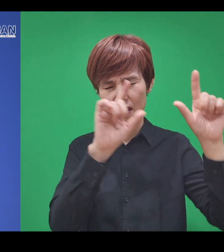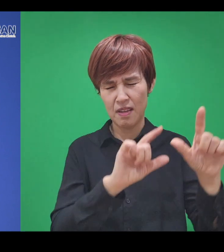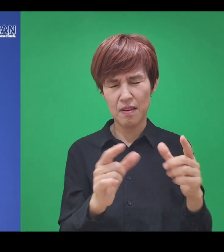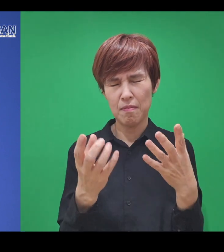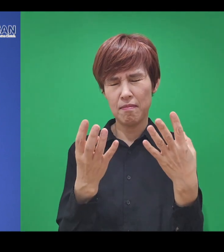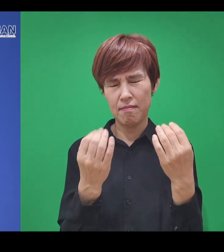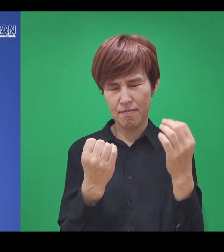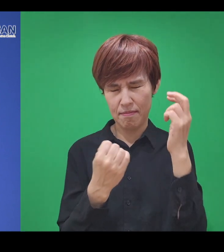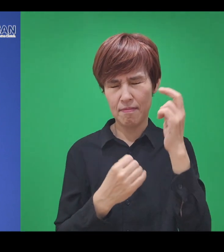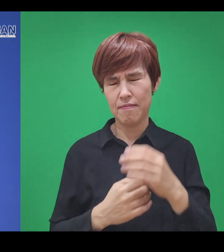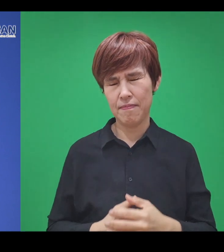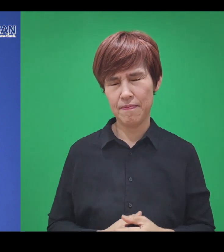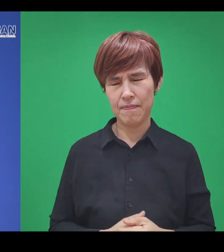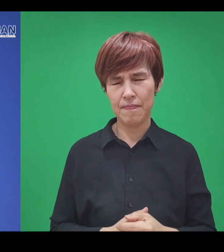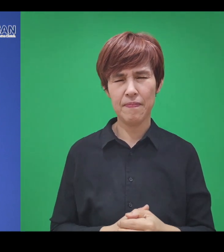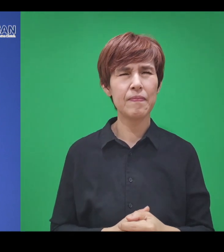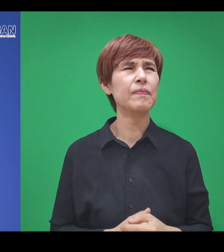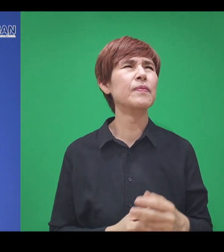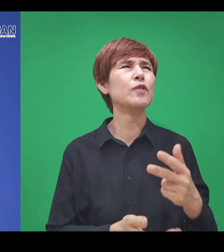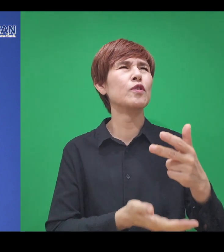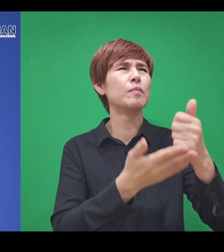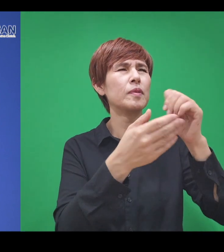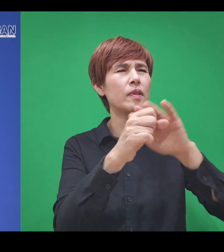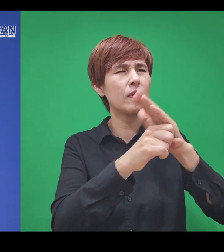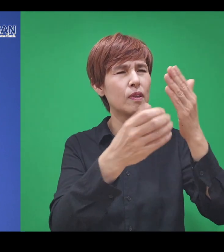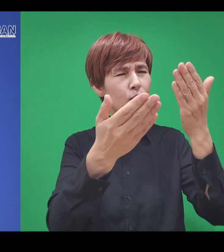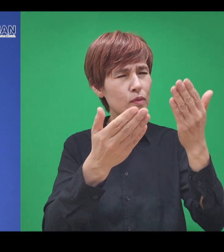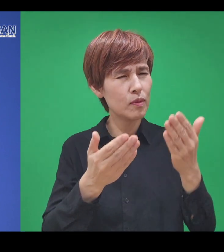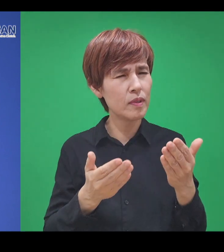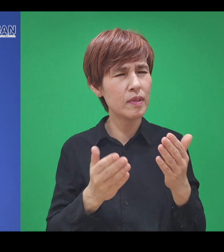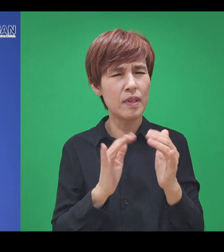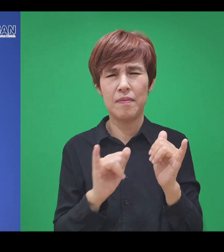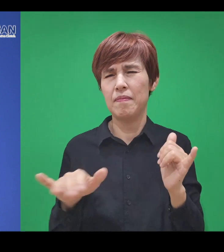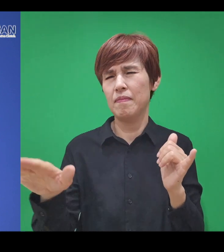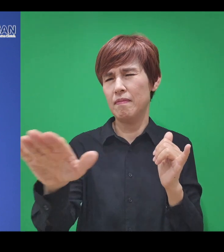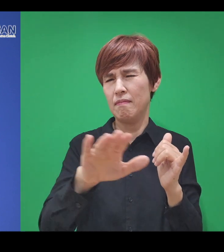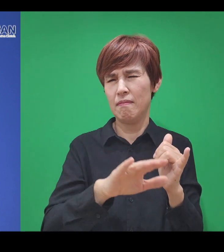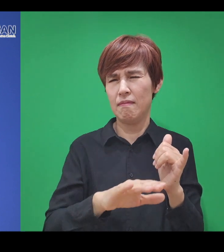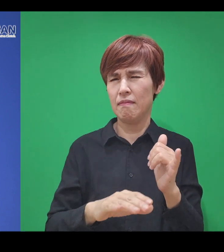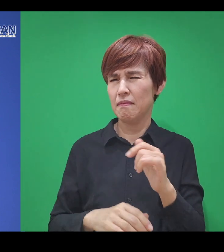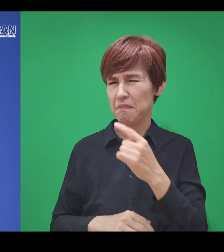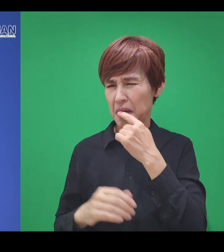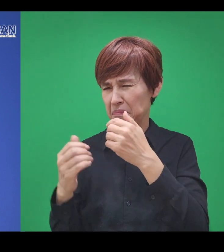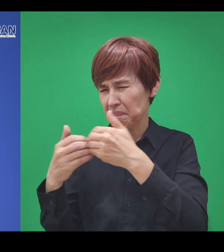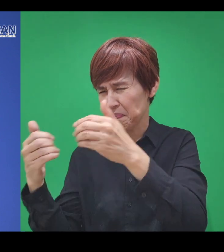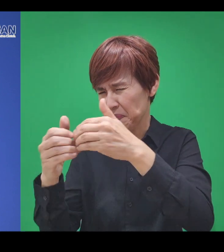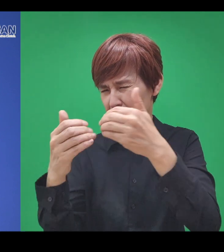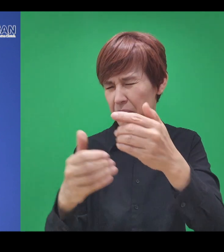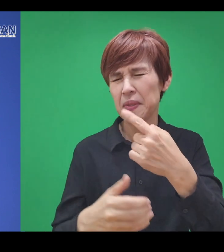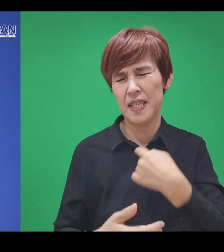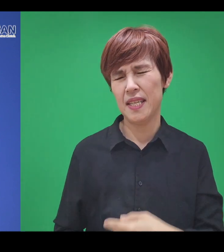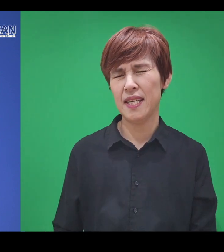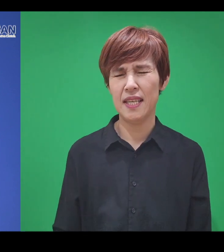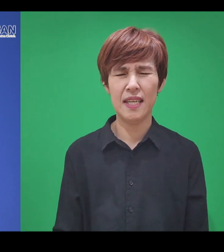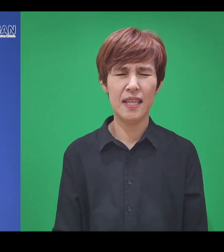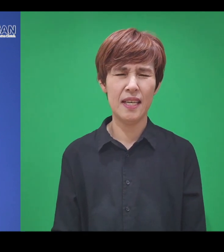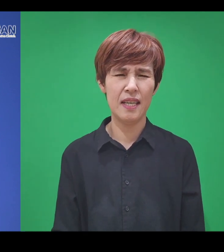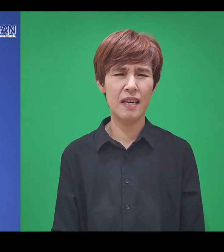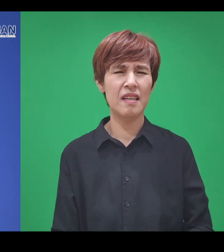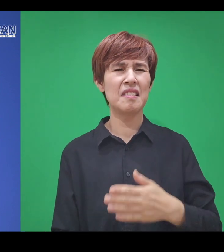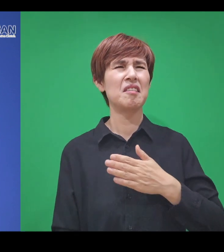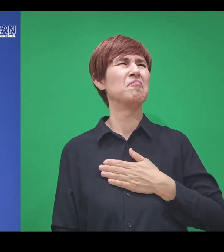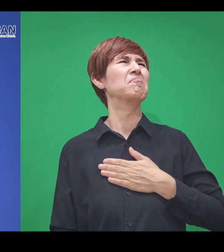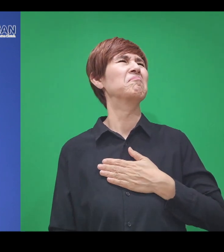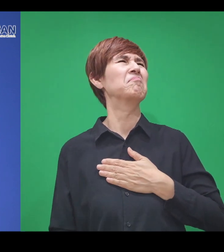모릅니다. 주님이 사랑하신 사람들 말로 얼마나 아프게 했는지 모릅니다. 내가 주인인